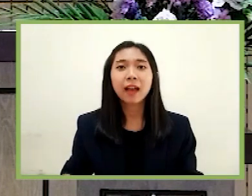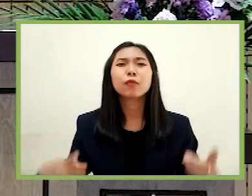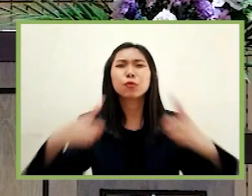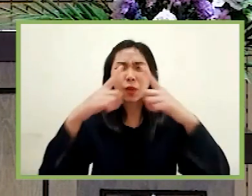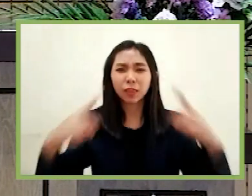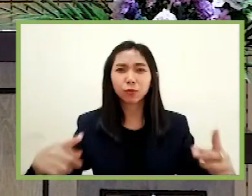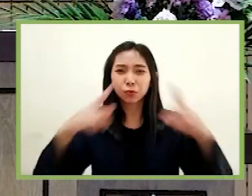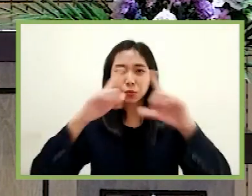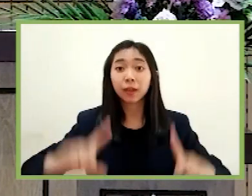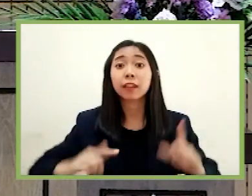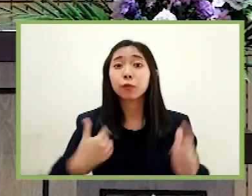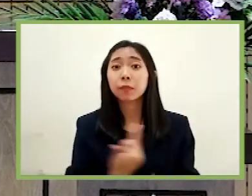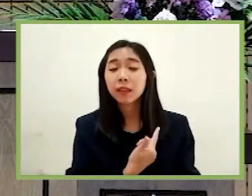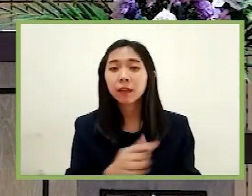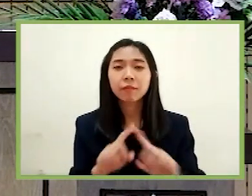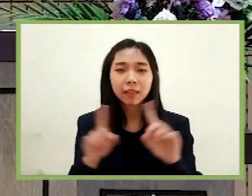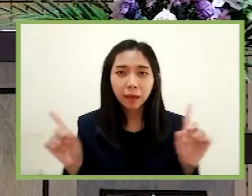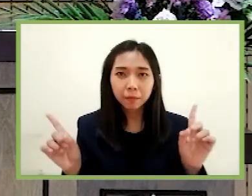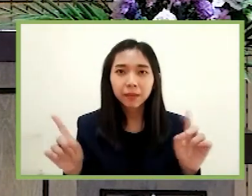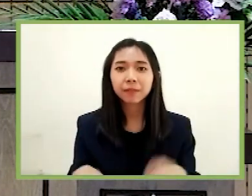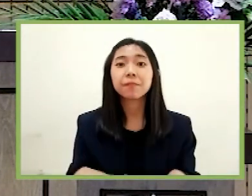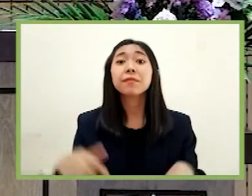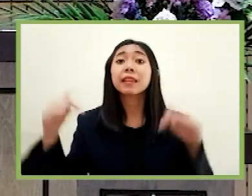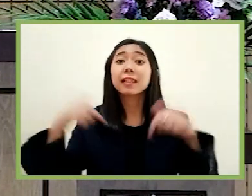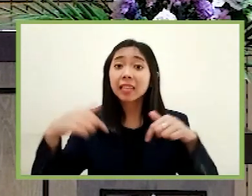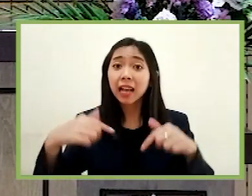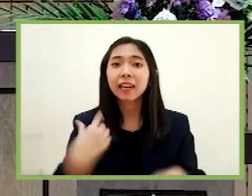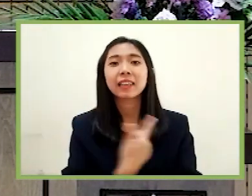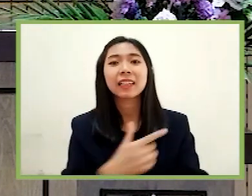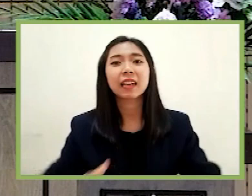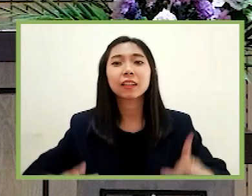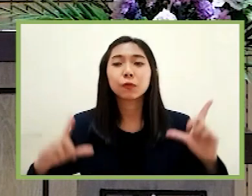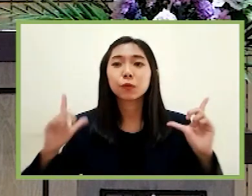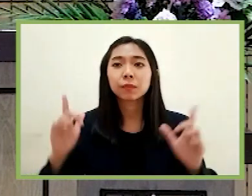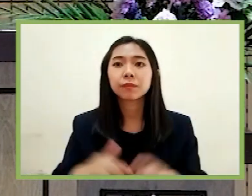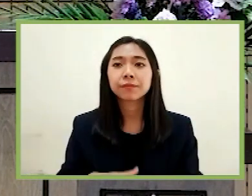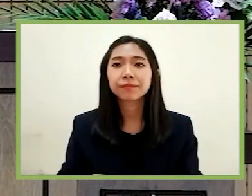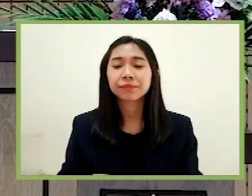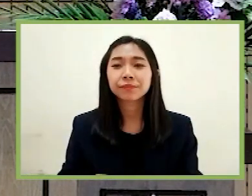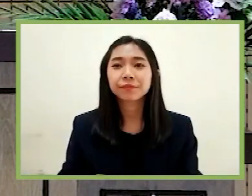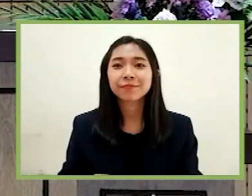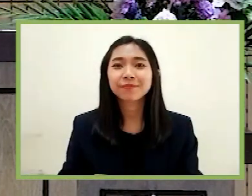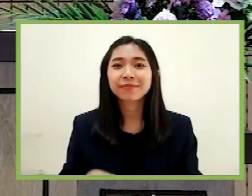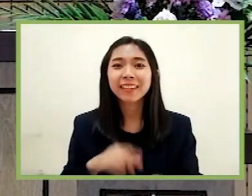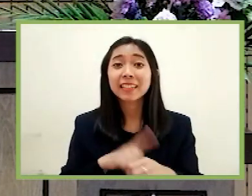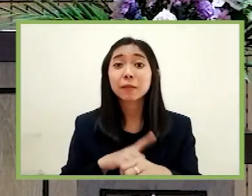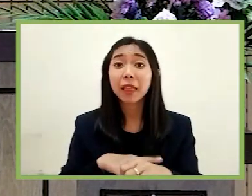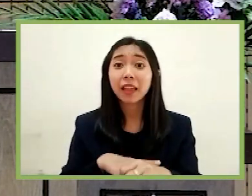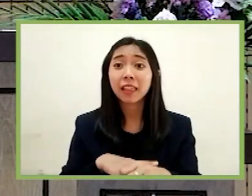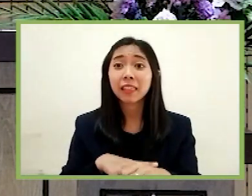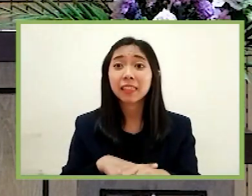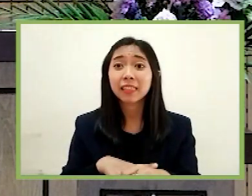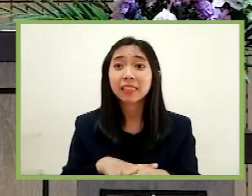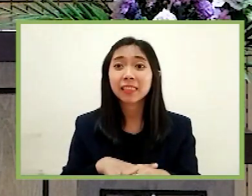tapi kesempatan kita hidup sekarang ini dan saat ini juga adalah kesempatan